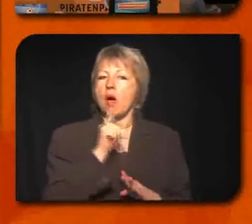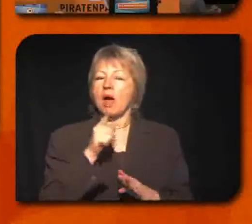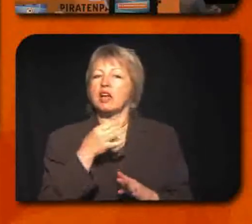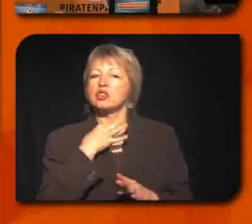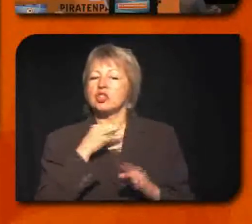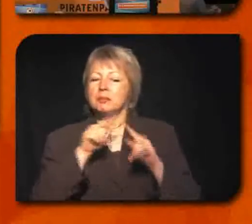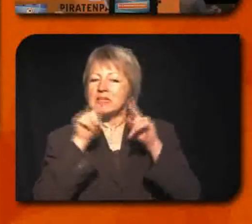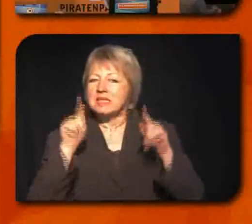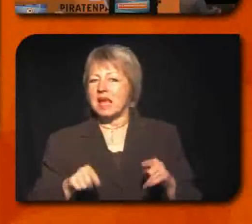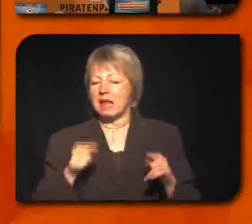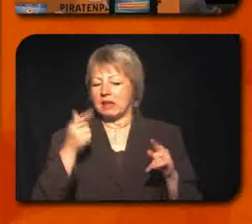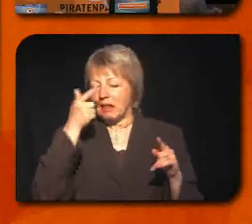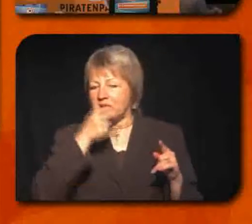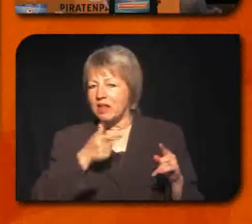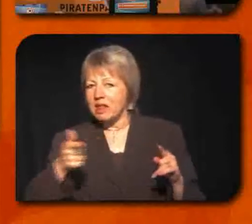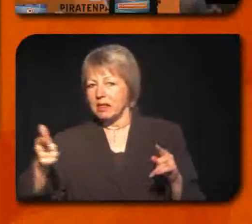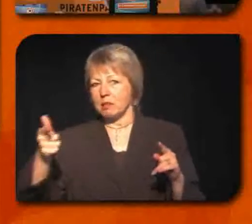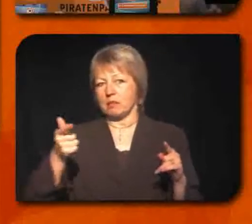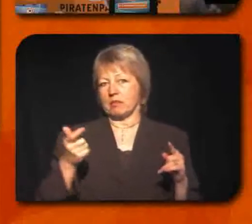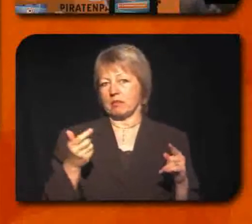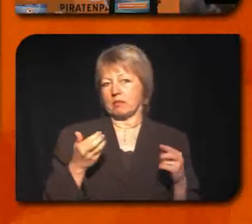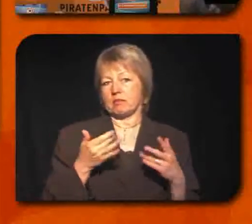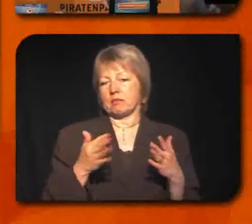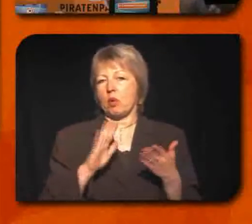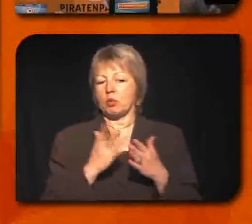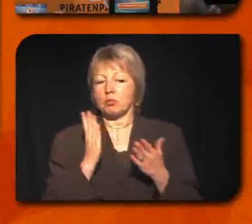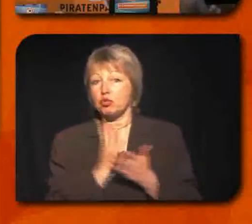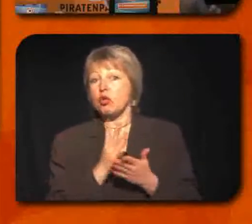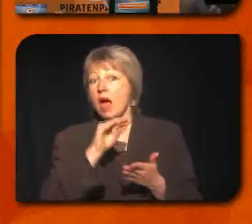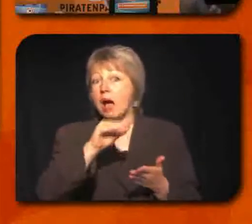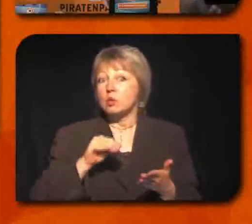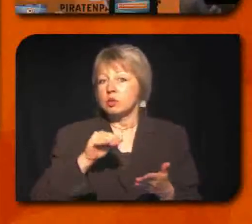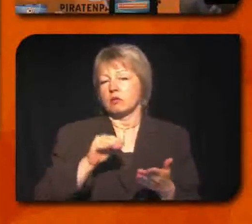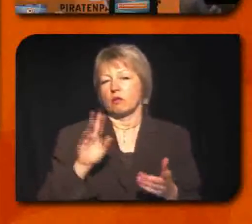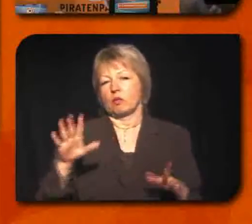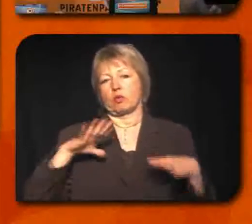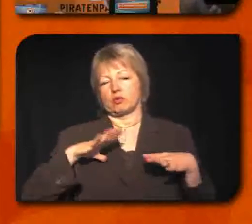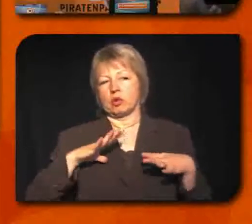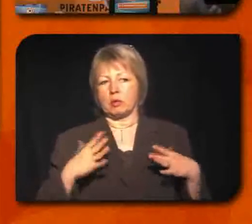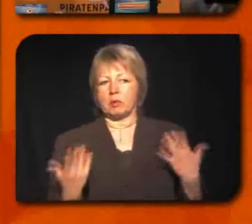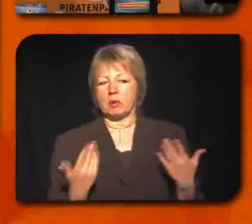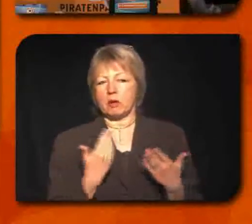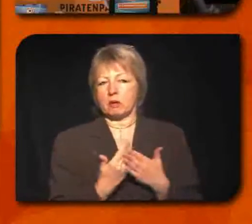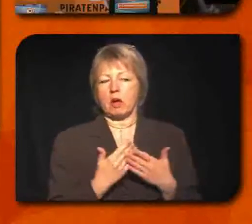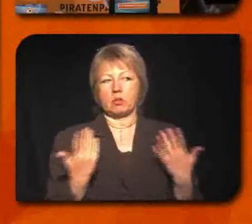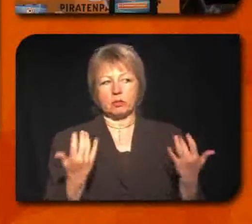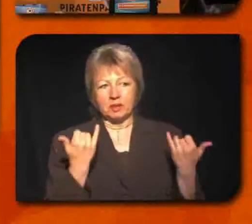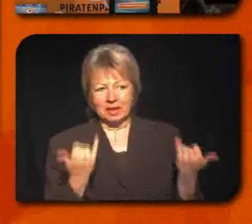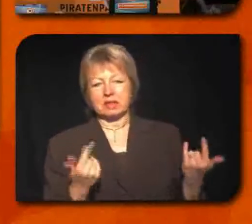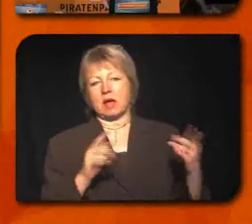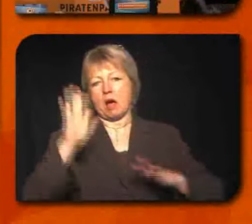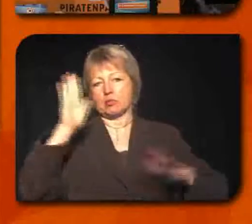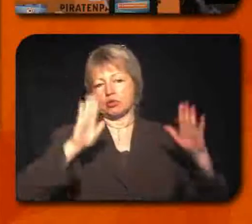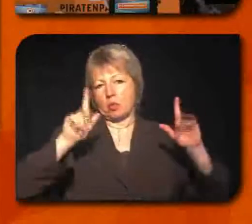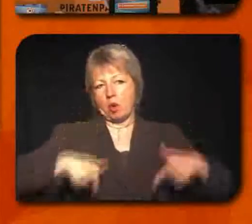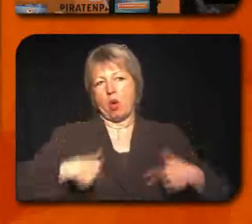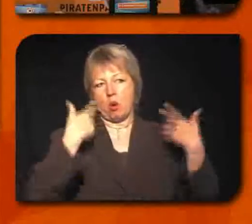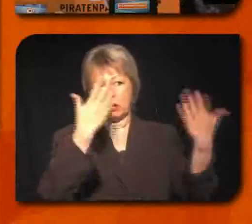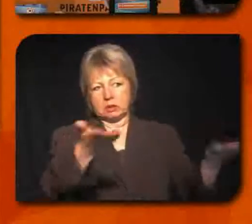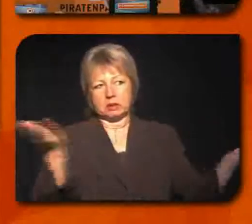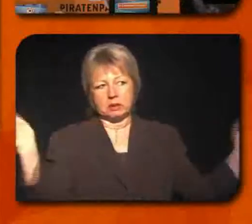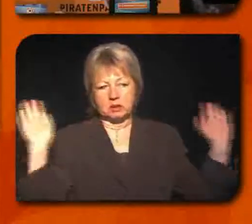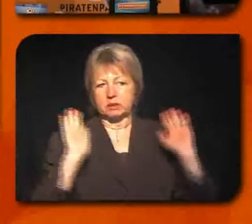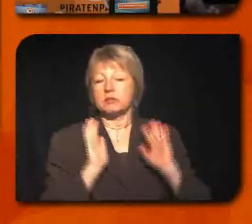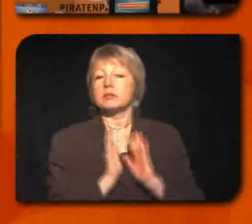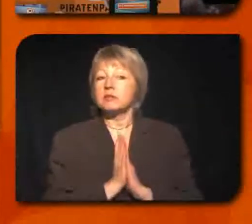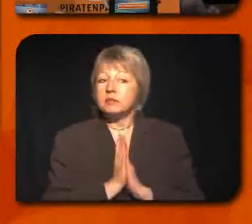gut ich hoffe jetzt habe ich alles gesagt was ich an dieser Stelle sagen muss und er öffne diese Abstimmung ich